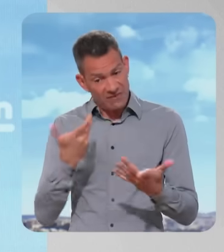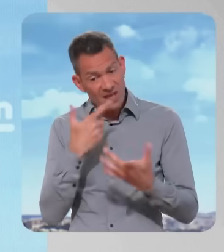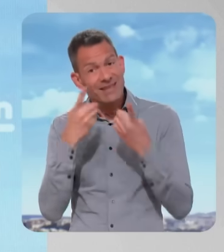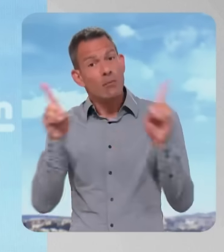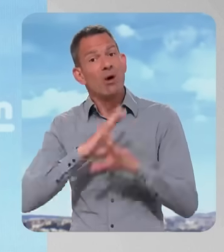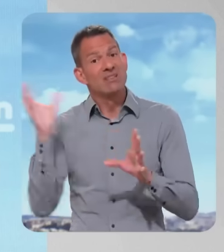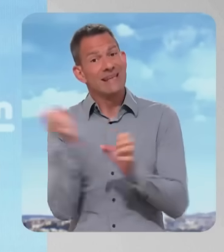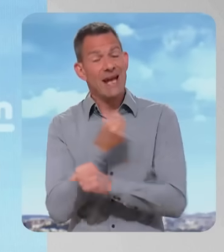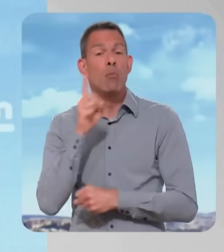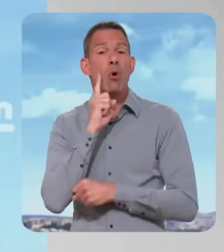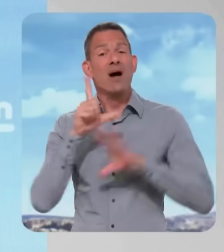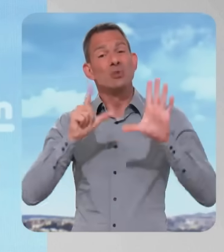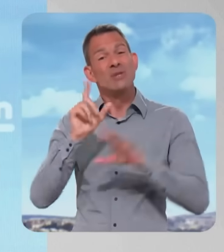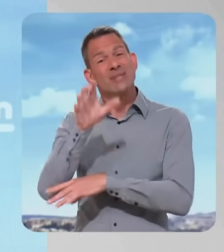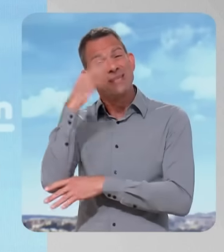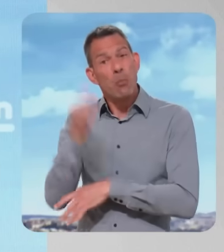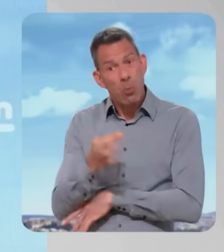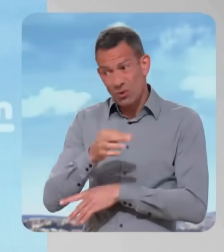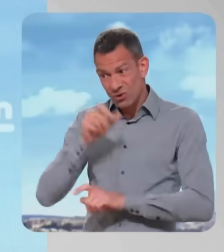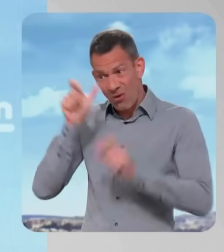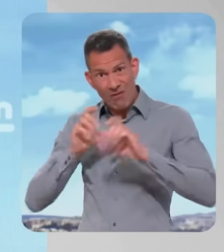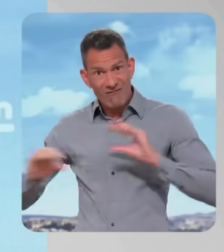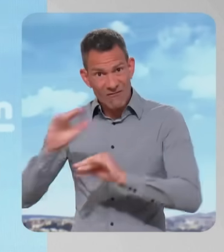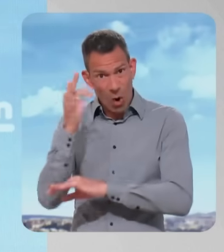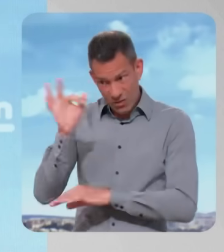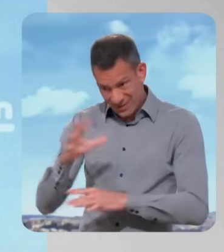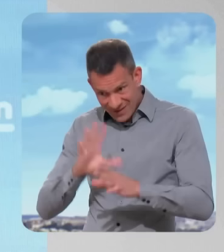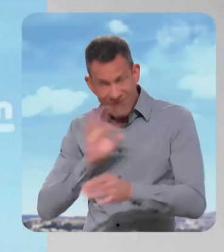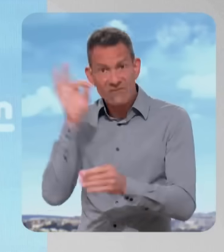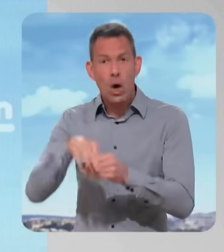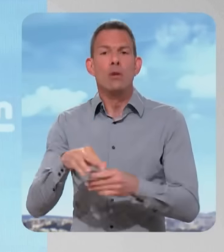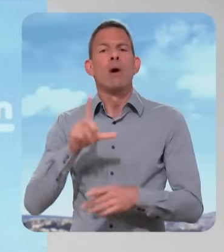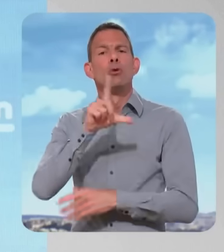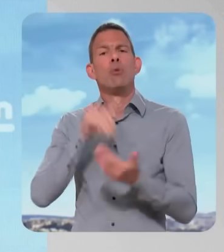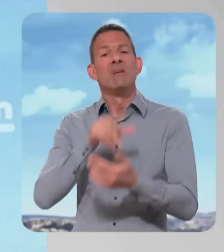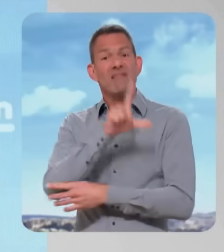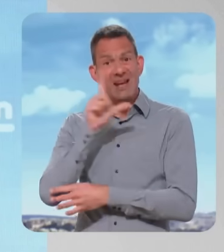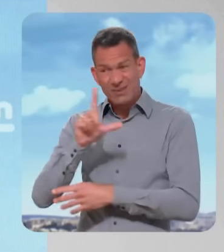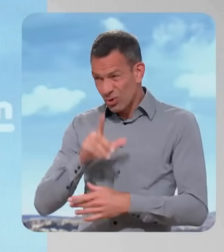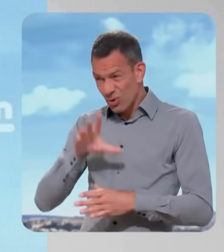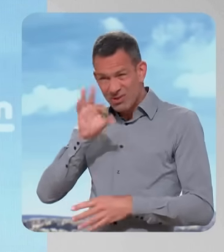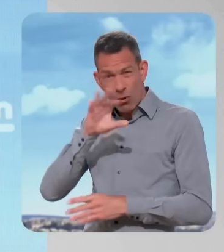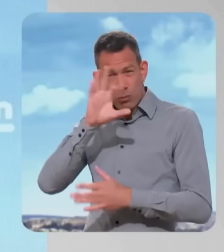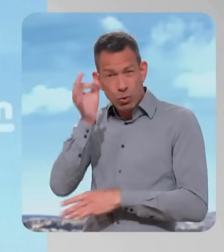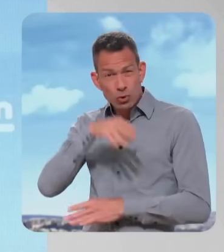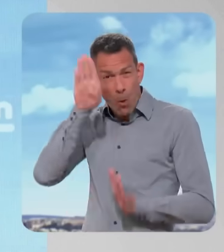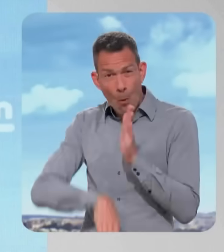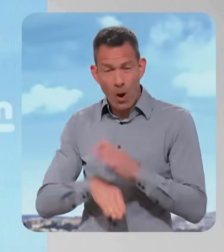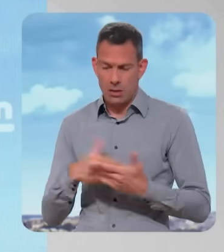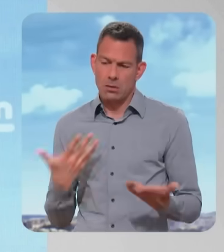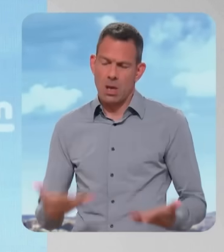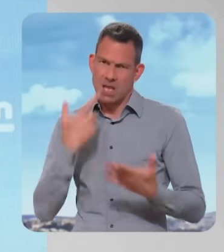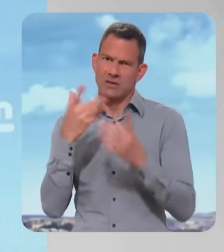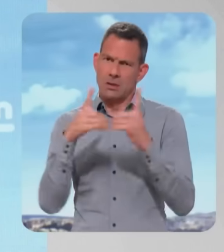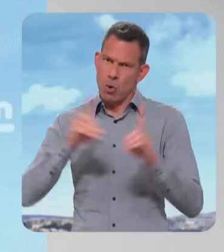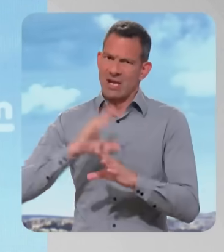compatriotes sont allés aux urnes là où en en 2022 ils étaient moins de 50% à se rendre au donc c'est un formidable succès pour la